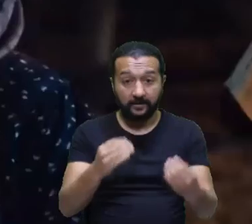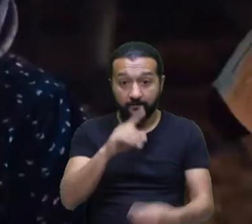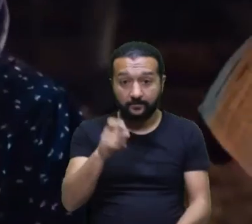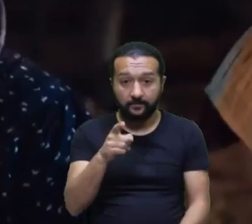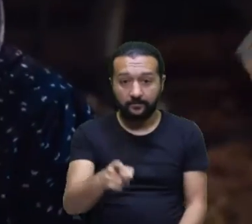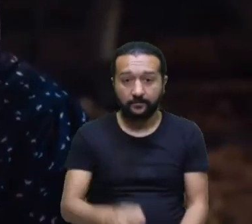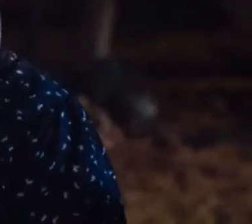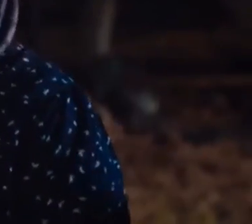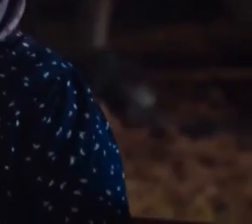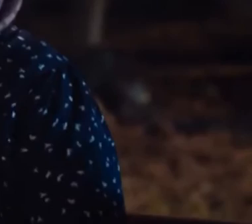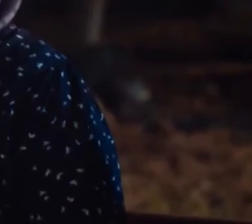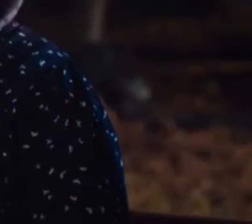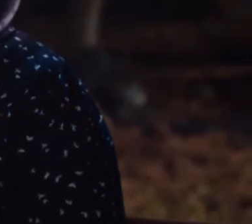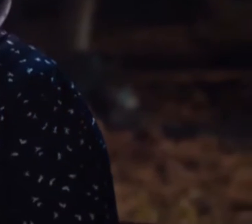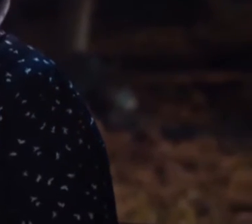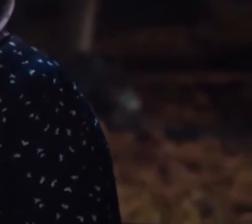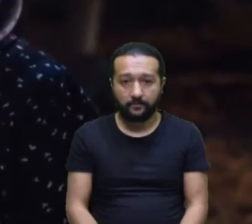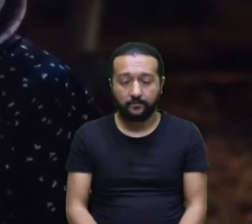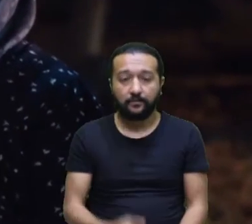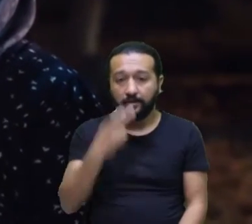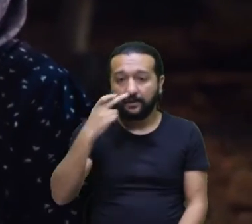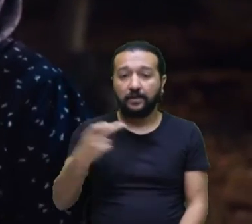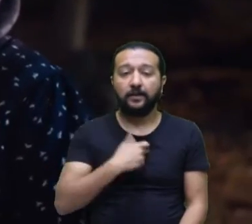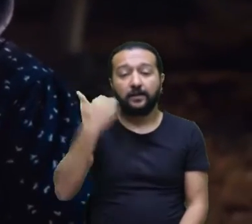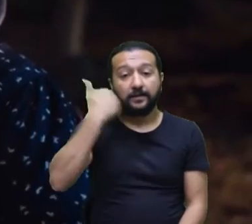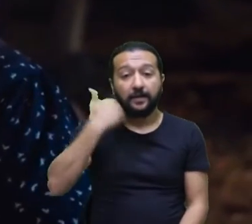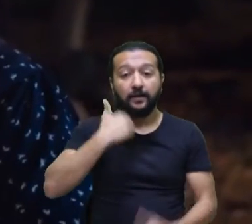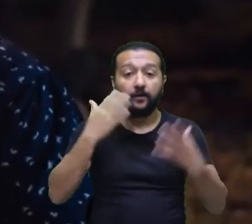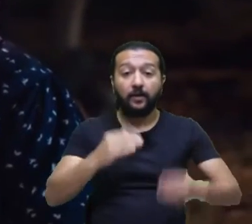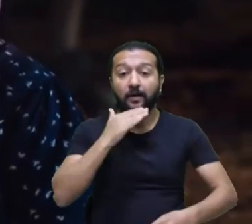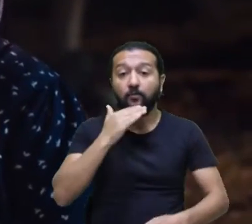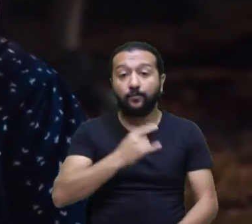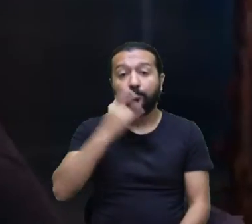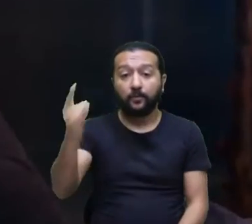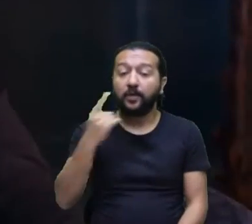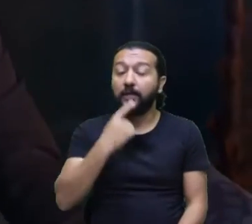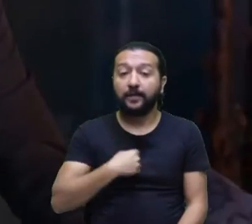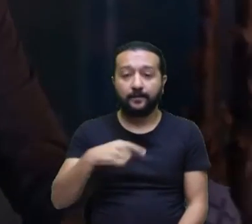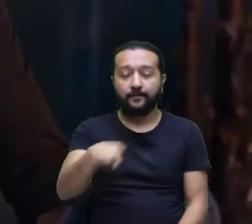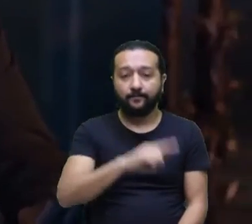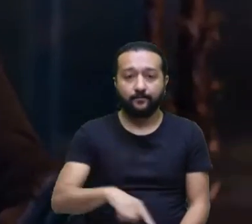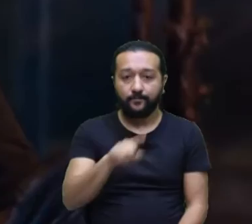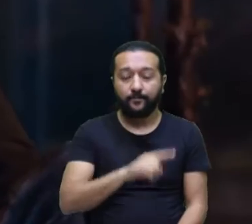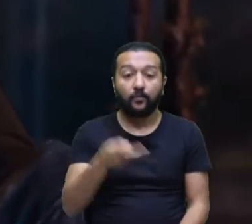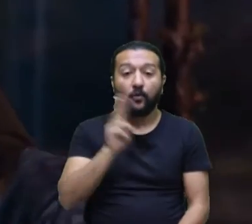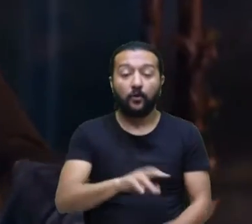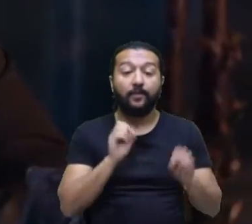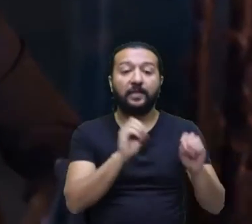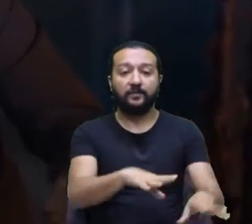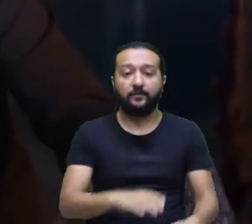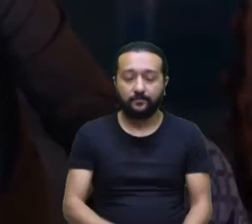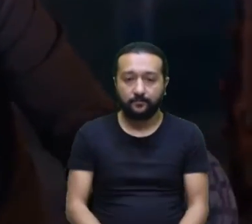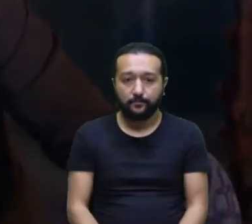misin? 267. bölüm. Kandırdılar bizi. Avrupa'ya götüreceğiz dediler. Ölüme attılar.